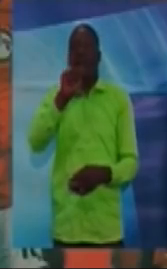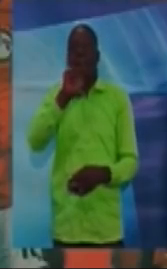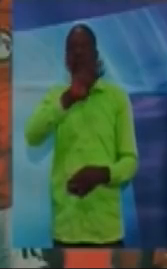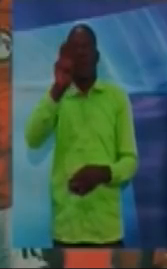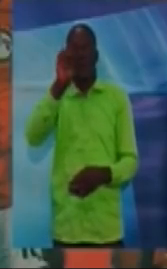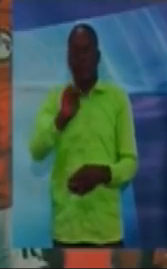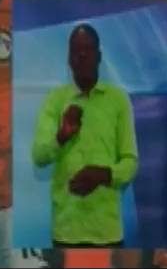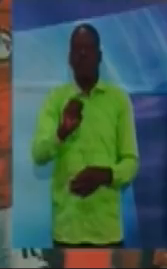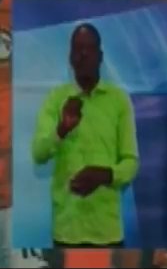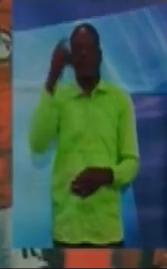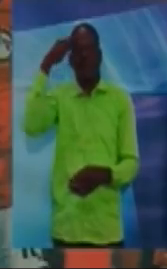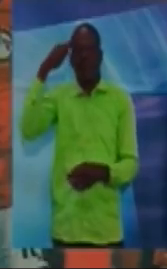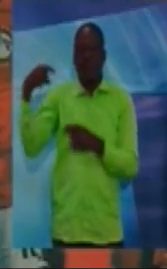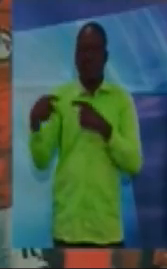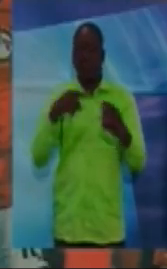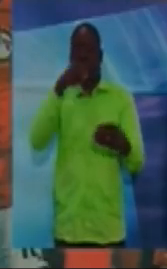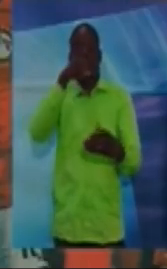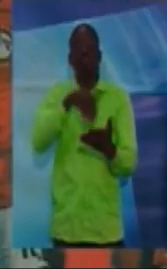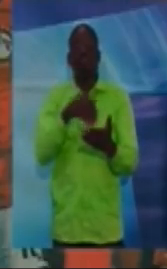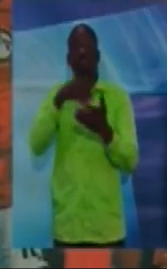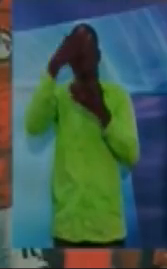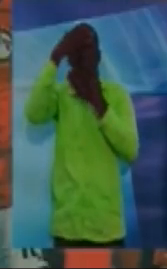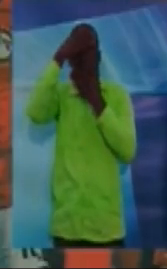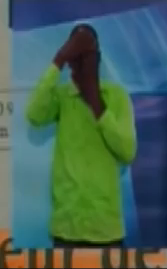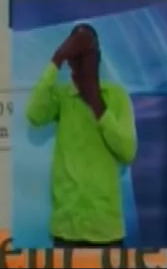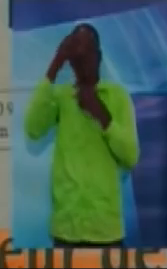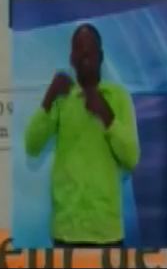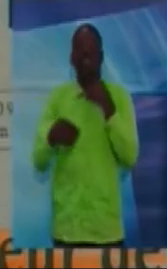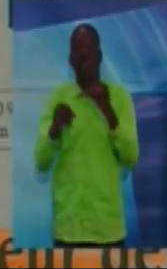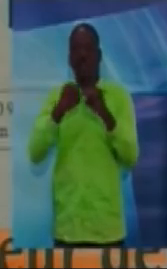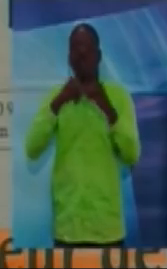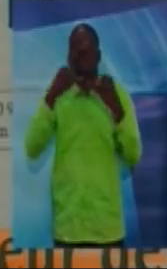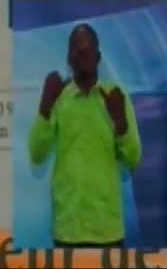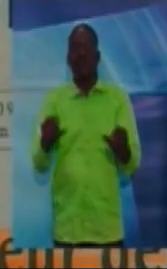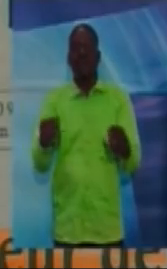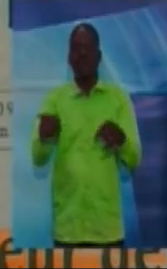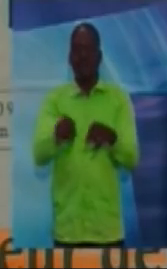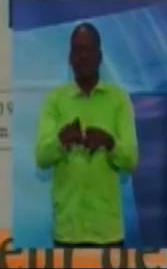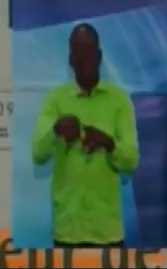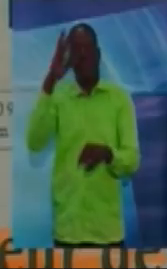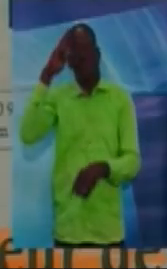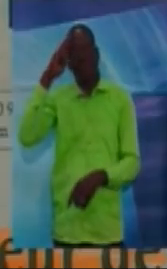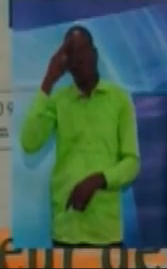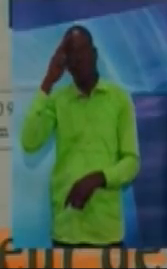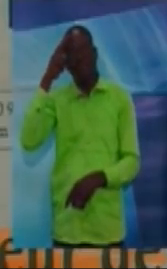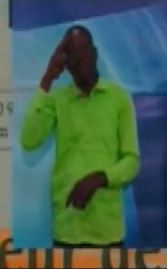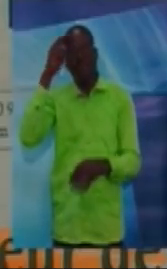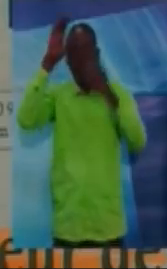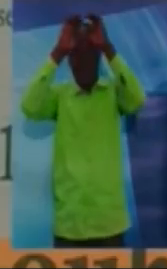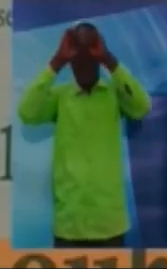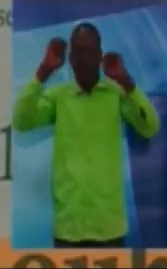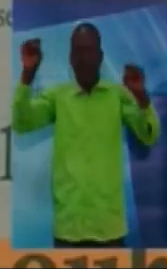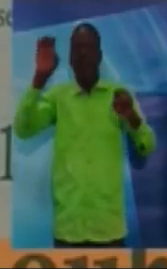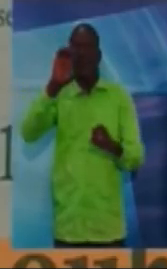Un mois pour oublier scandale et terrorisme décrypte aujourd'hui au Faso, comme pour rappeler que le président de la